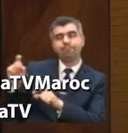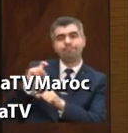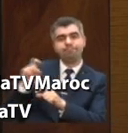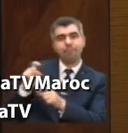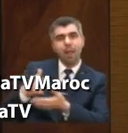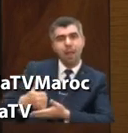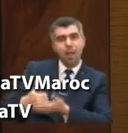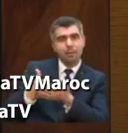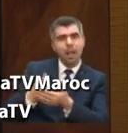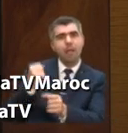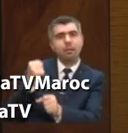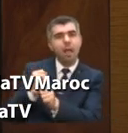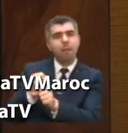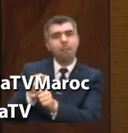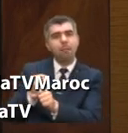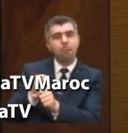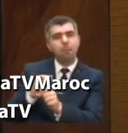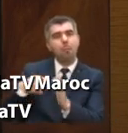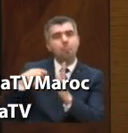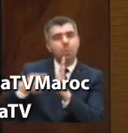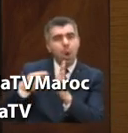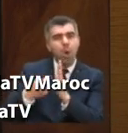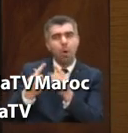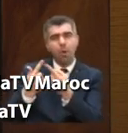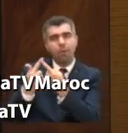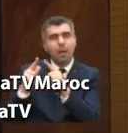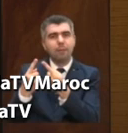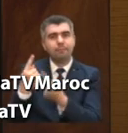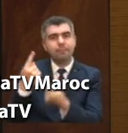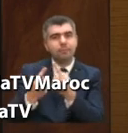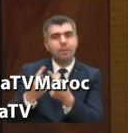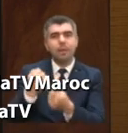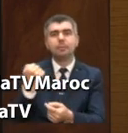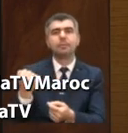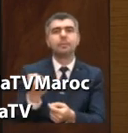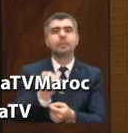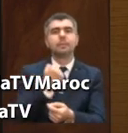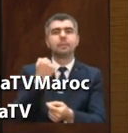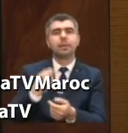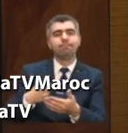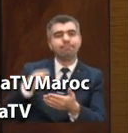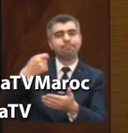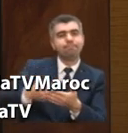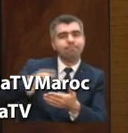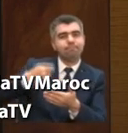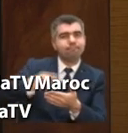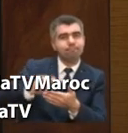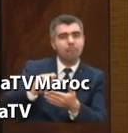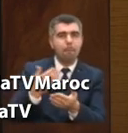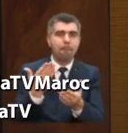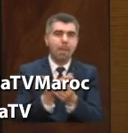مشروط بتوقيع الكشف من طرف مكاتب الدراسات التي لا تشتغل بدورها حاليا بسبب الحجر